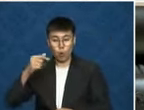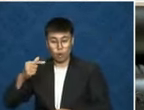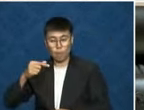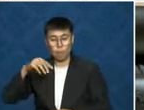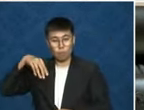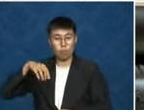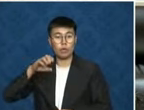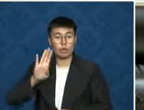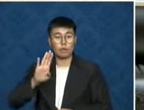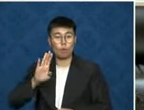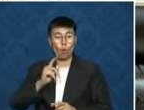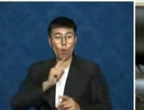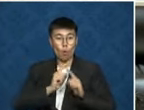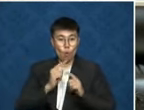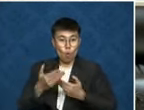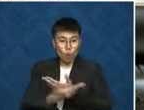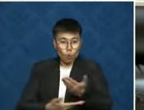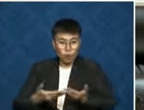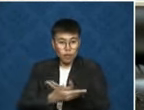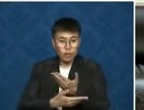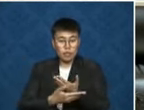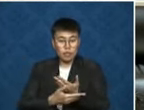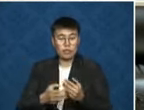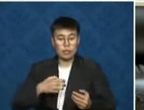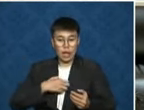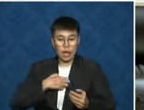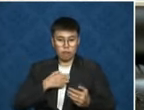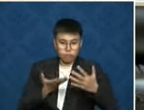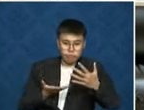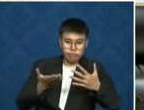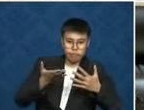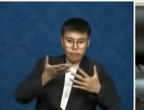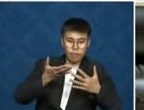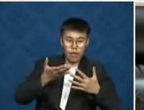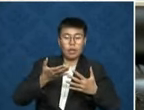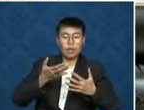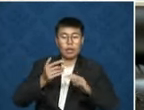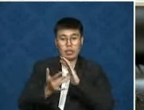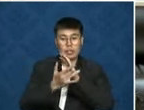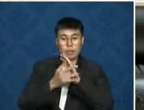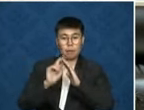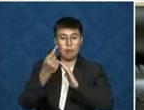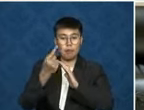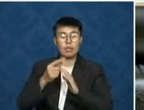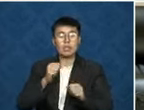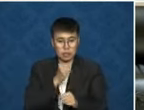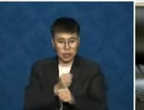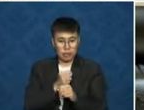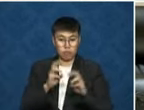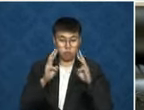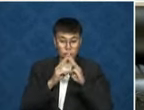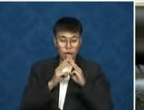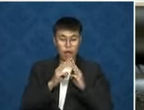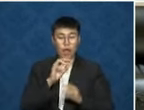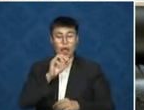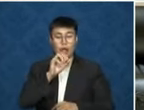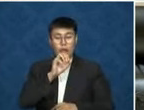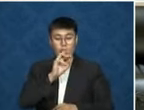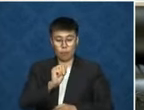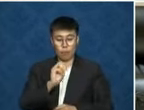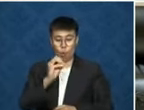ารือกับ Googleในการยกระดับเศรษฐกิจดิจิทัลให้ประเทศไทยนำไปสู่การทำ MOU ร่วมกันใน4เรื่องได้